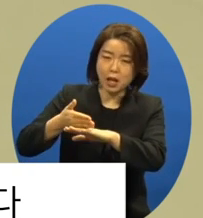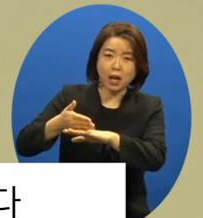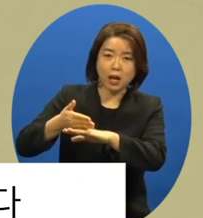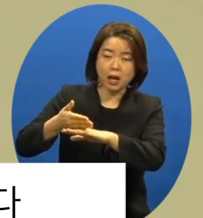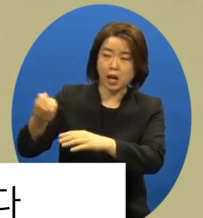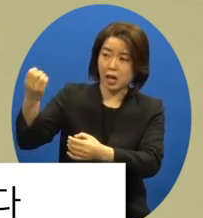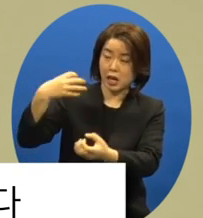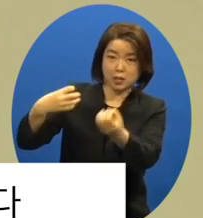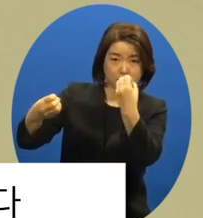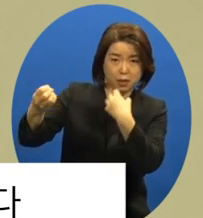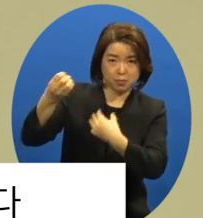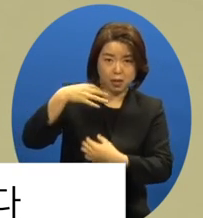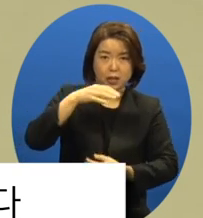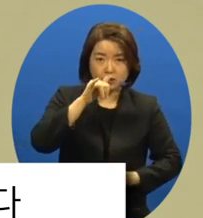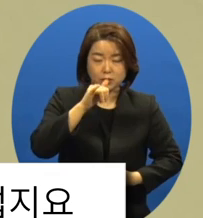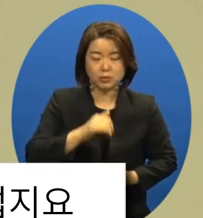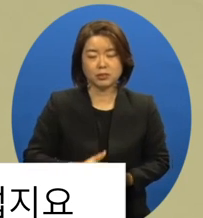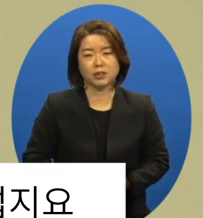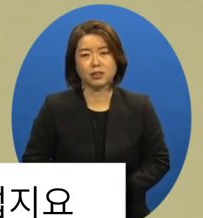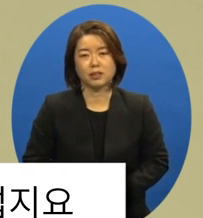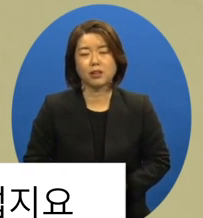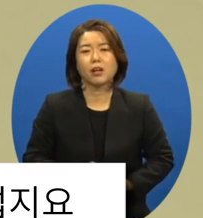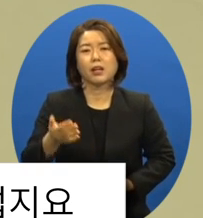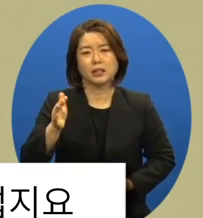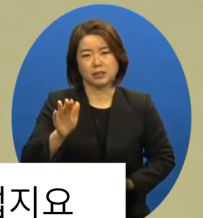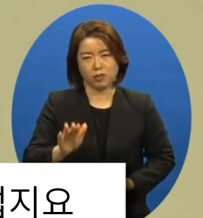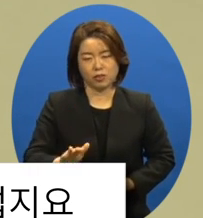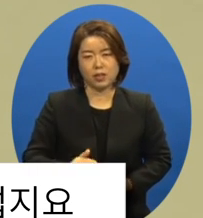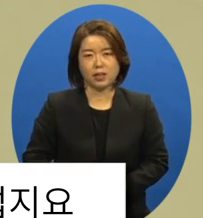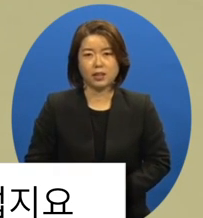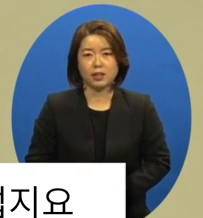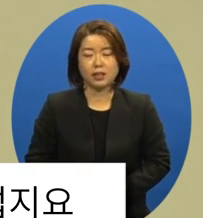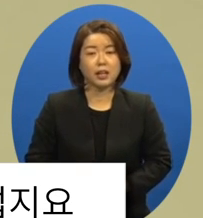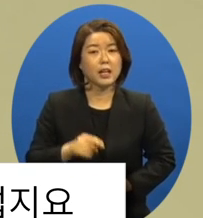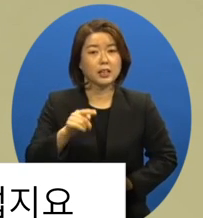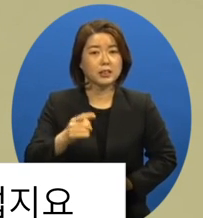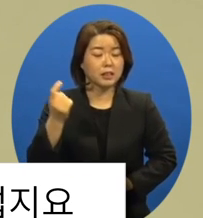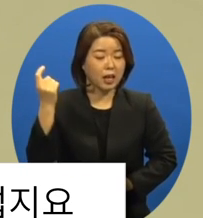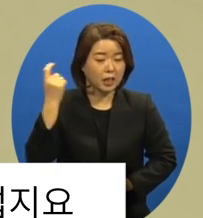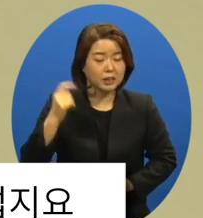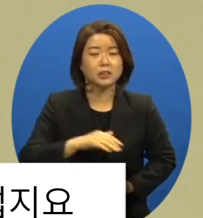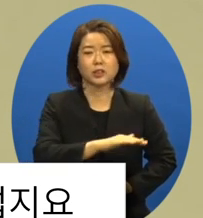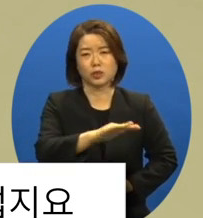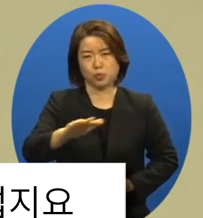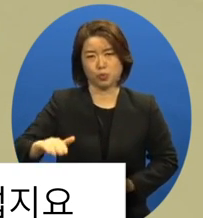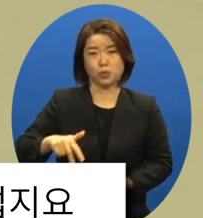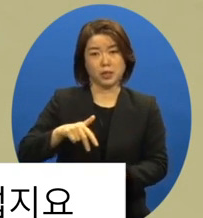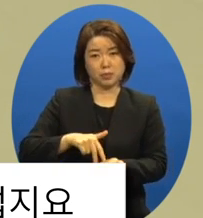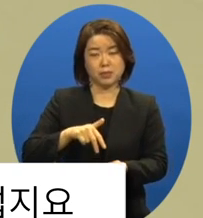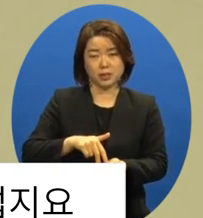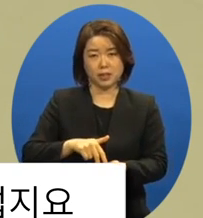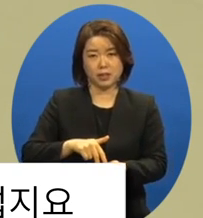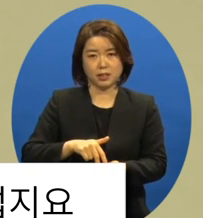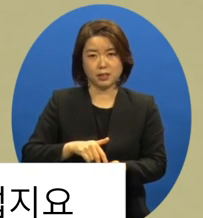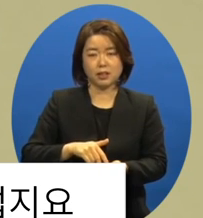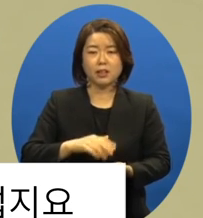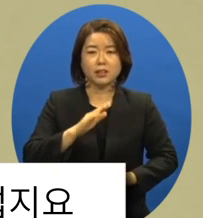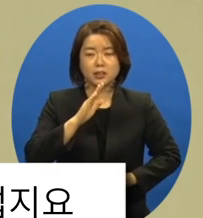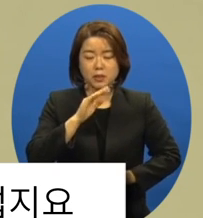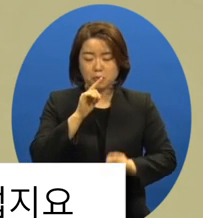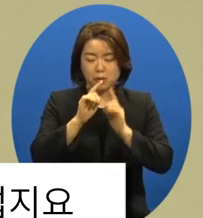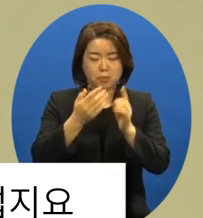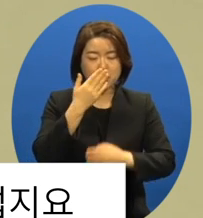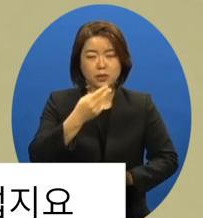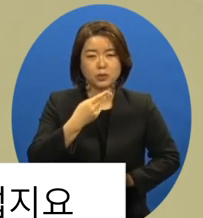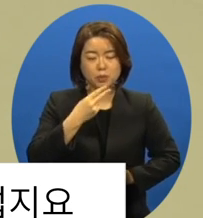그렇게 말을 합니다. 그러나 그것을 듣는 우리들은 정말 말할 수